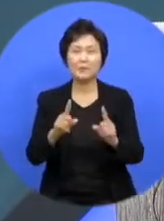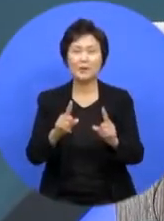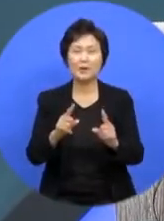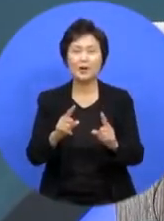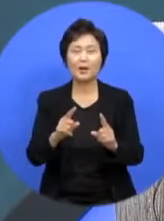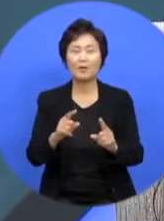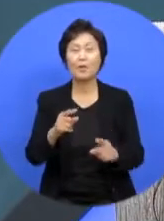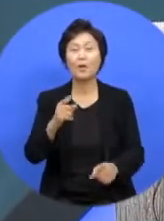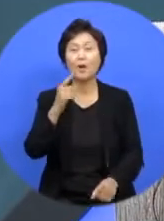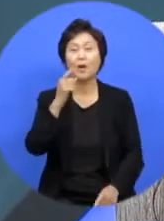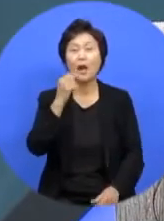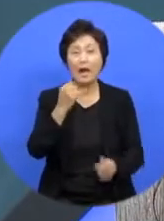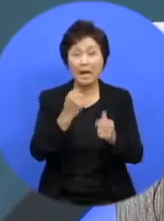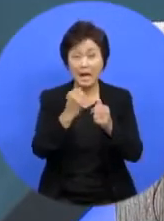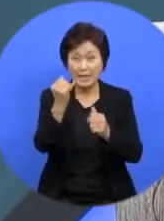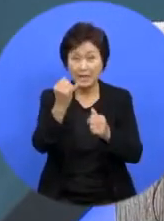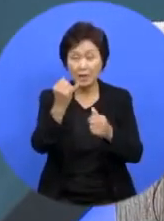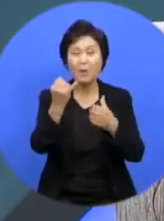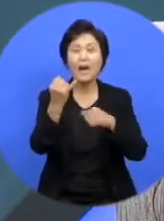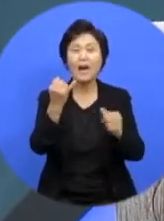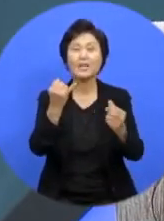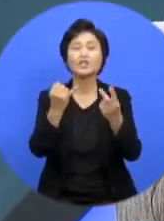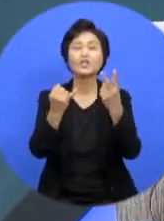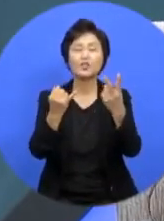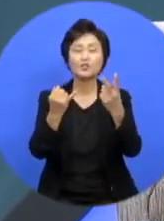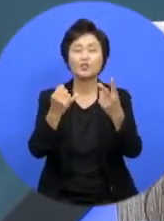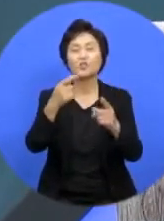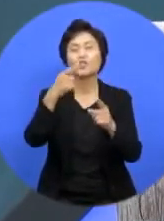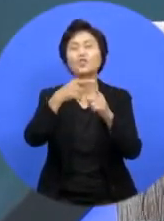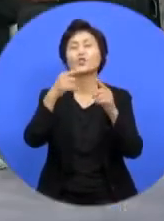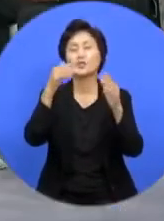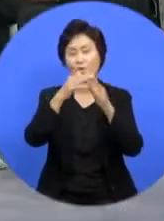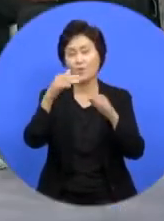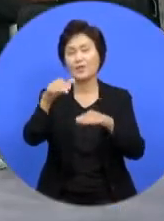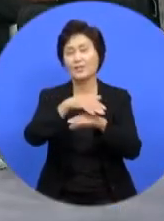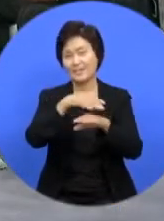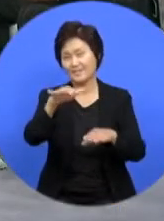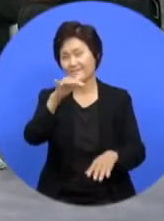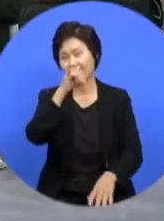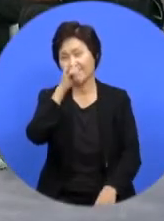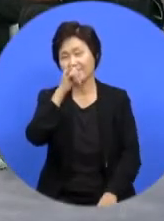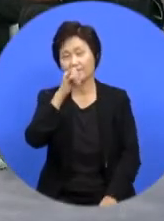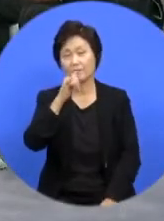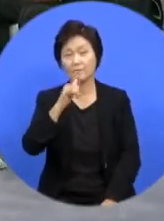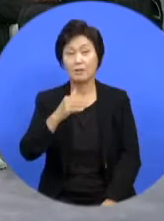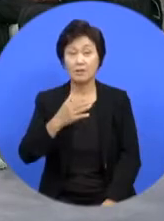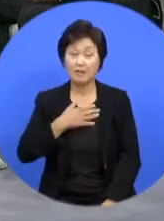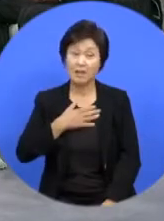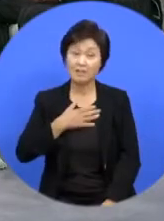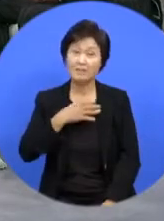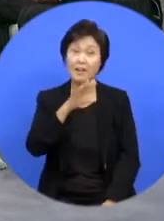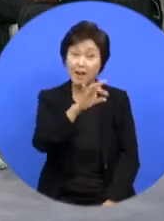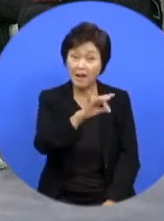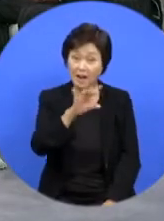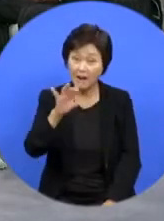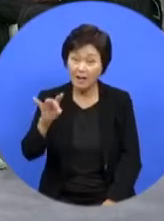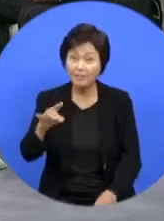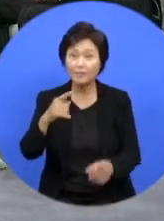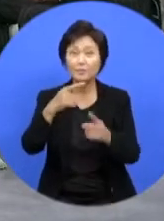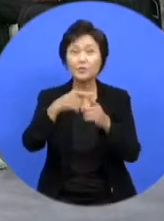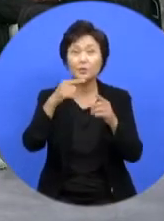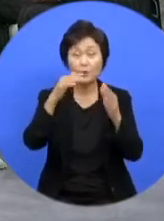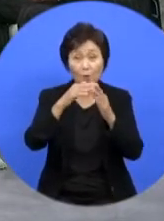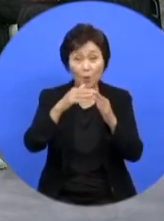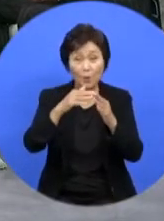교회를 나가더라고요. 네. 그러면서. 그러면 선생님은 하시는 역할은? 저는 어쩌다가는 이제 교회를 갈 때 제가 데려다 줄 때도